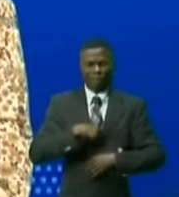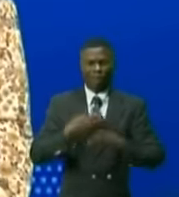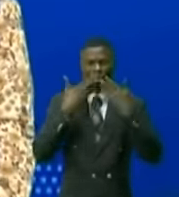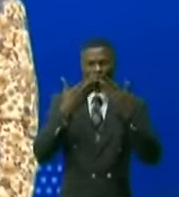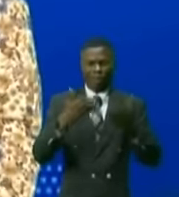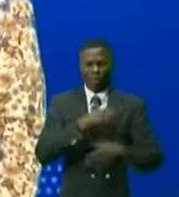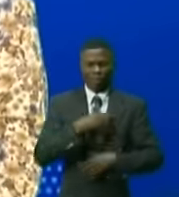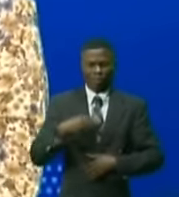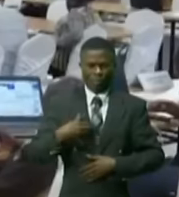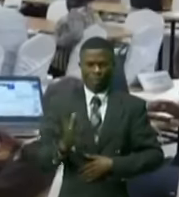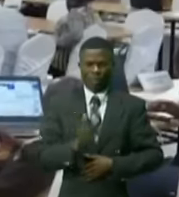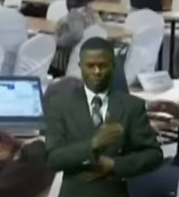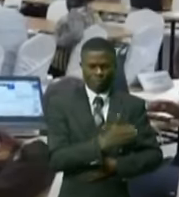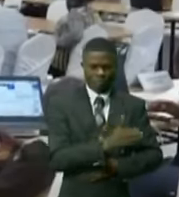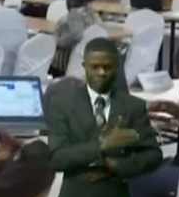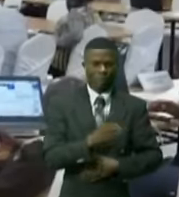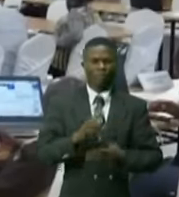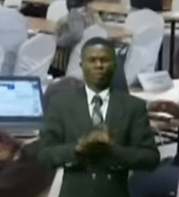Merci.